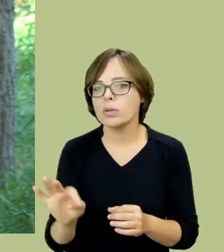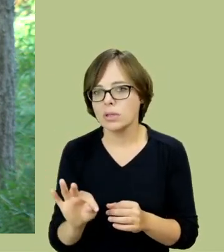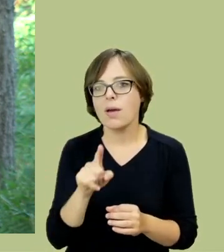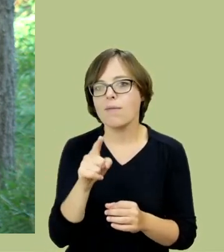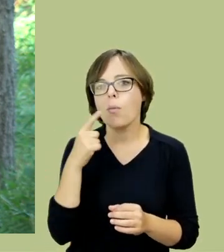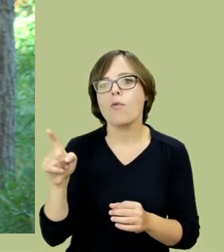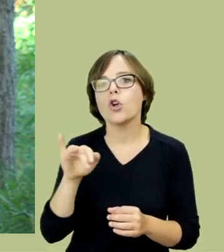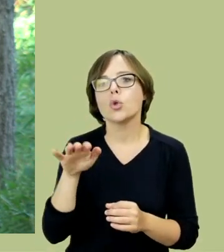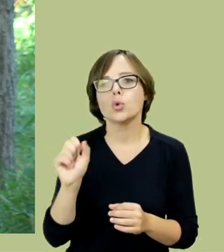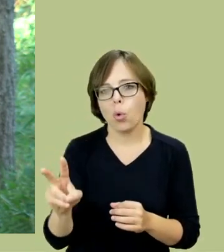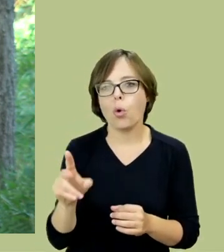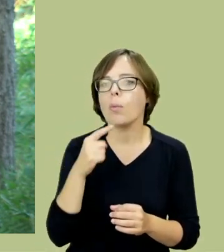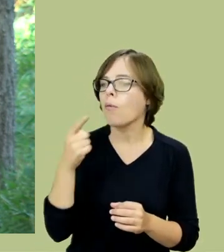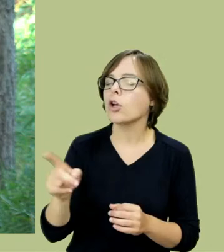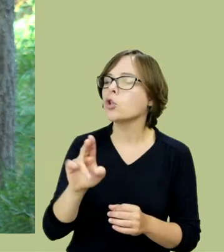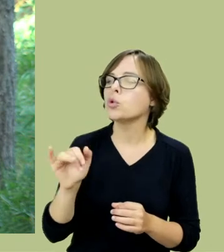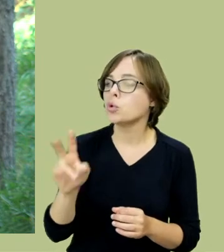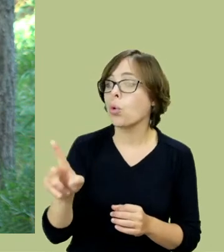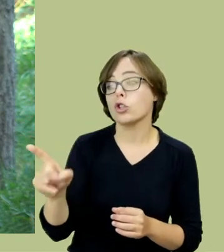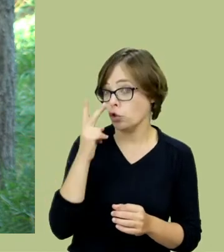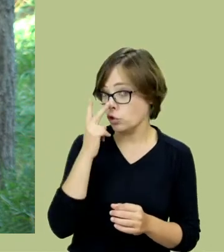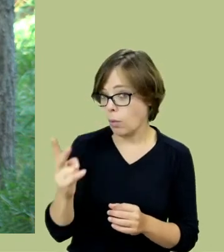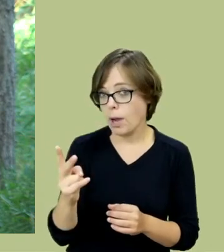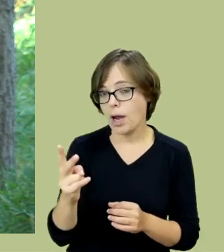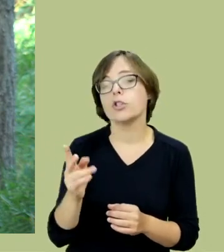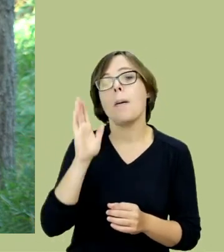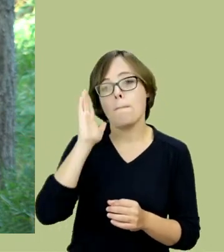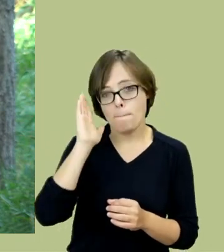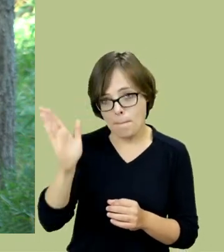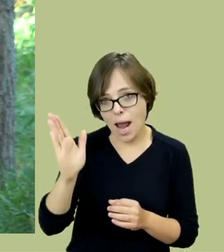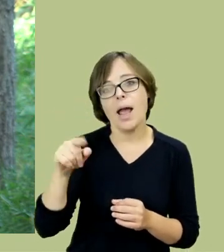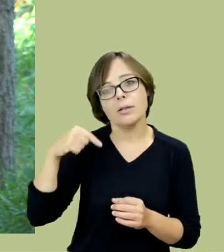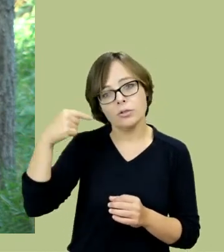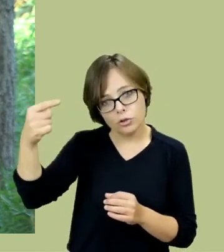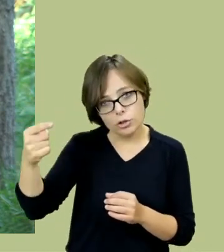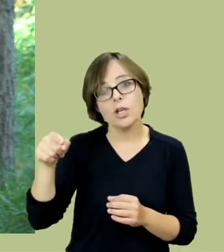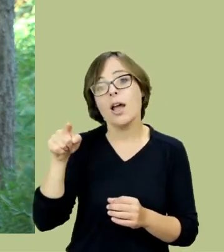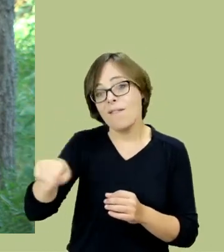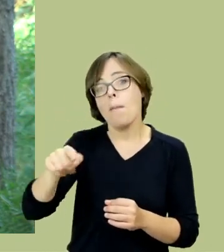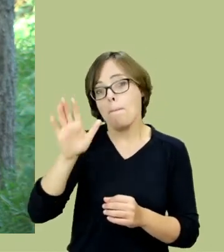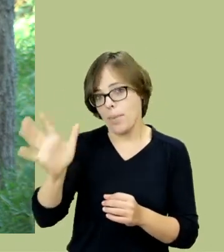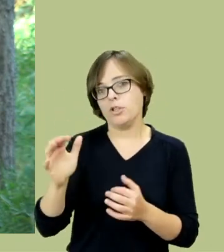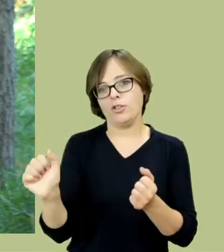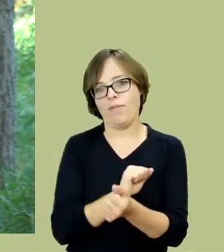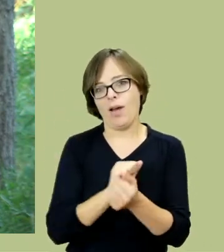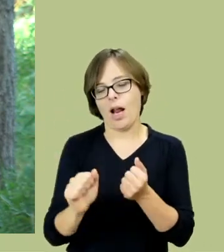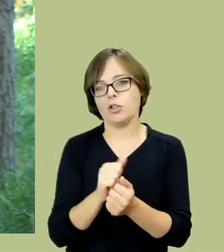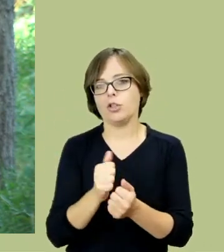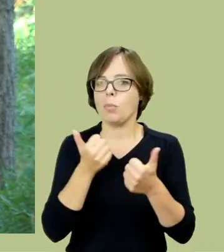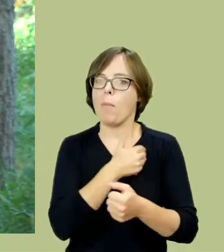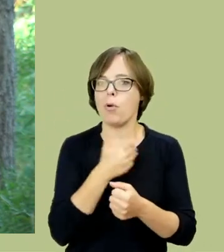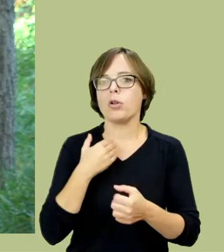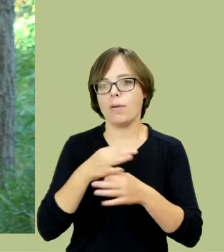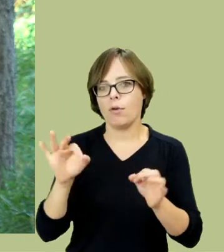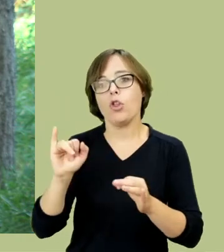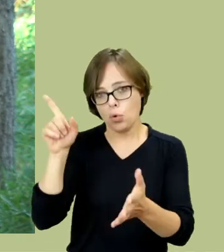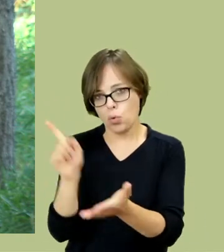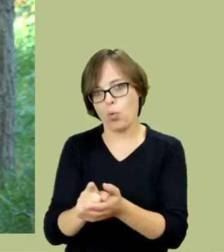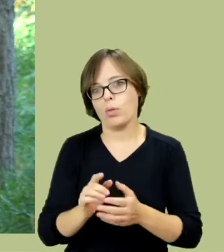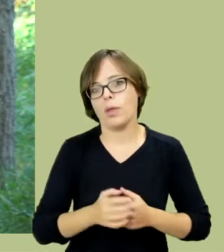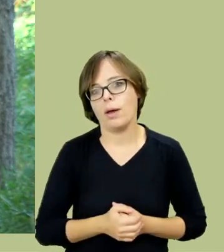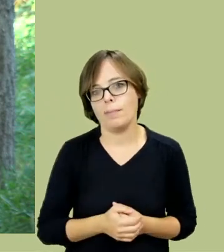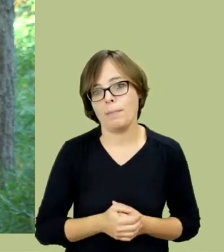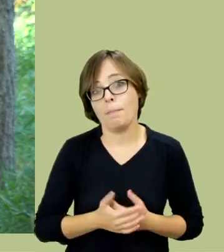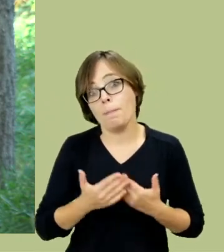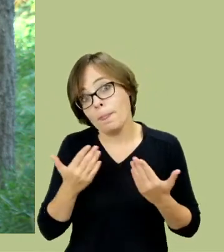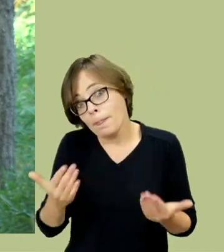Ziukiem, mówiła: Ziuk, zobaczysz, przyjdzie taki moment, że będziecie walczyć o ojczyznę i że ją wywalczycie. No, być